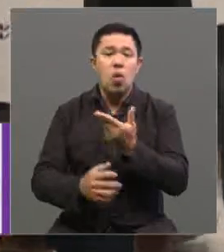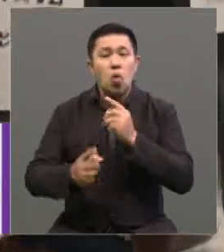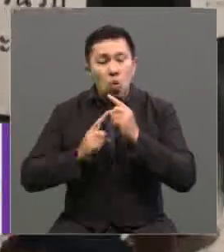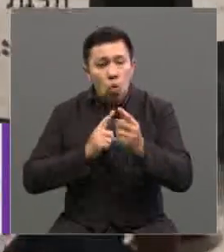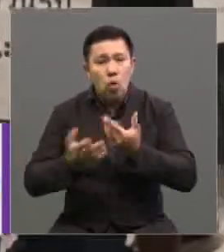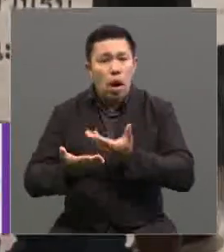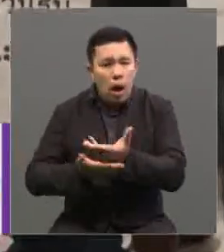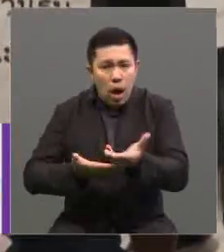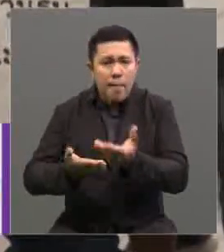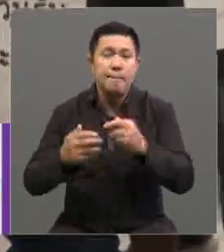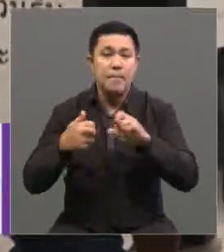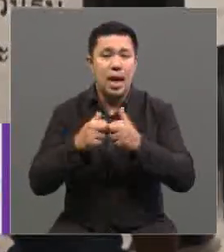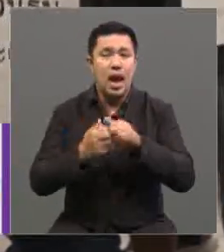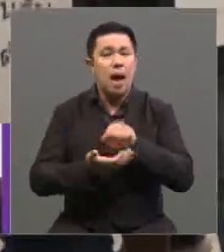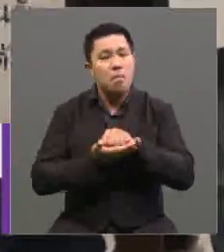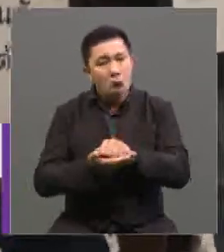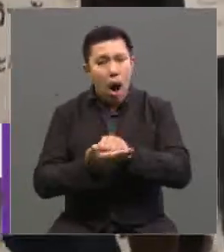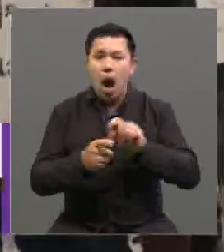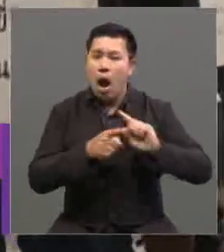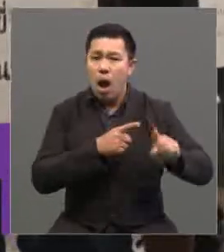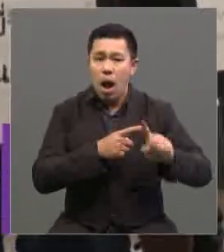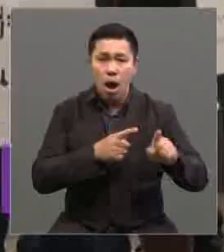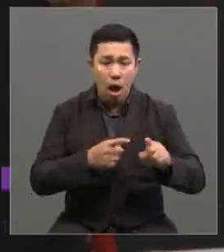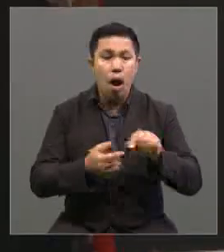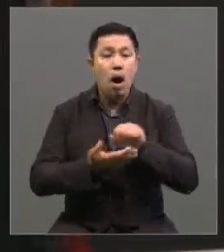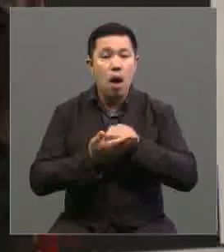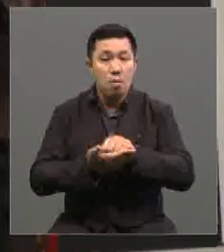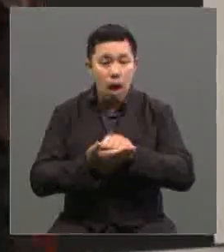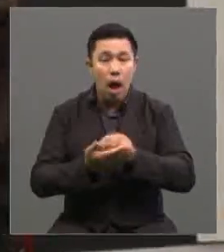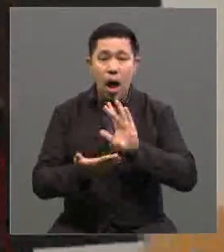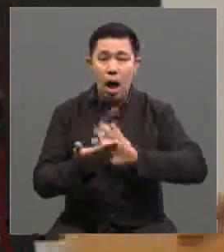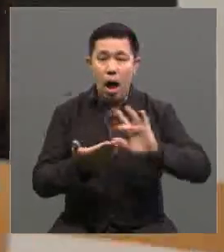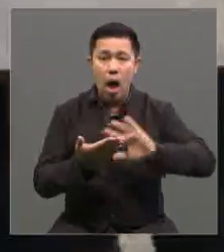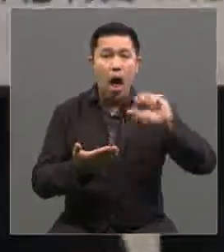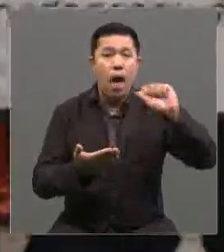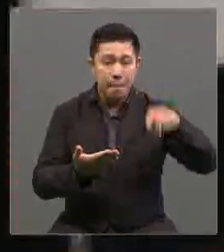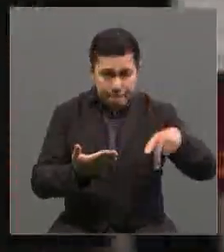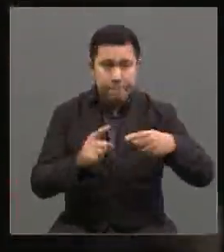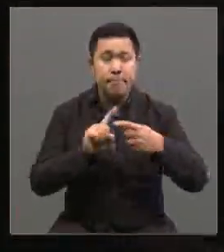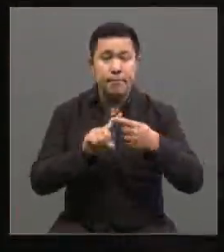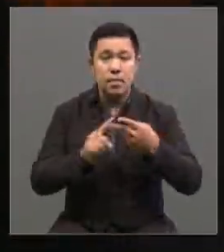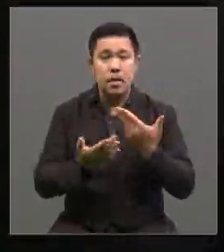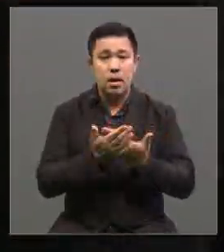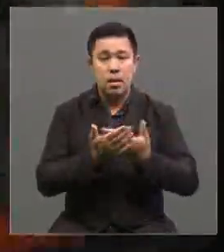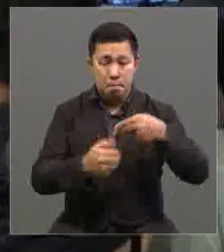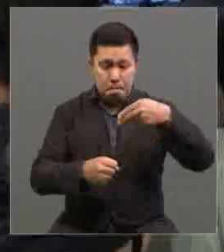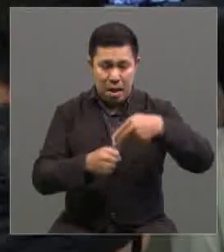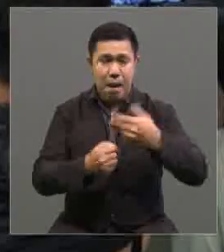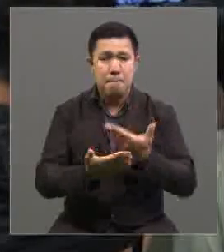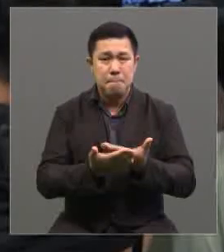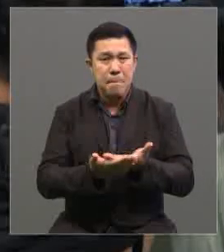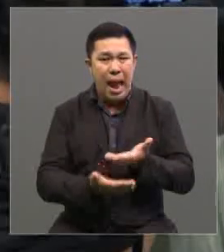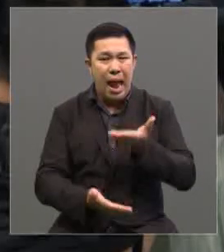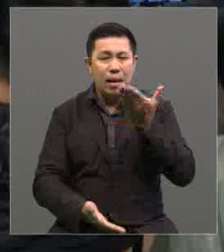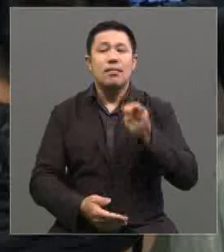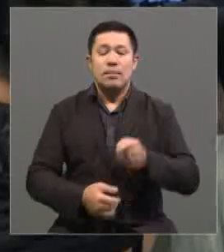ยกันเกี่ยวกับปัญหาการให้บริการต่างเช่นการให้บริการผ่านแอปพลิเคชันแล้วก็เรื่องของค่าน้ำมันที่ราคาเนี่ยแพงด้